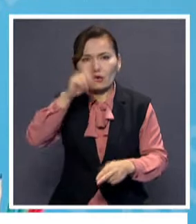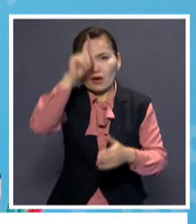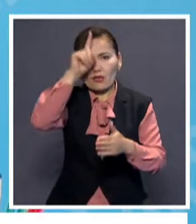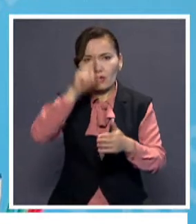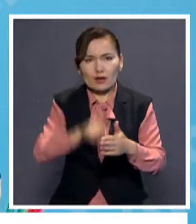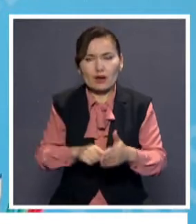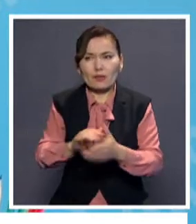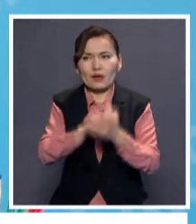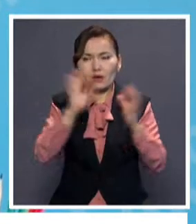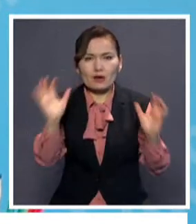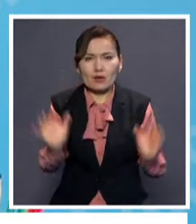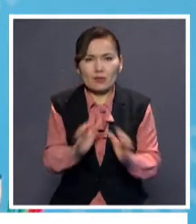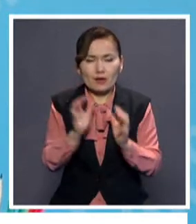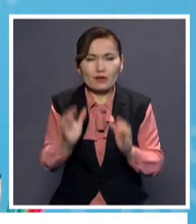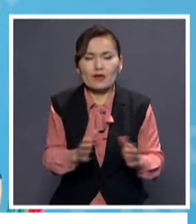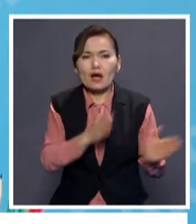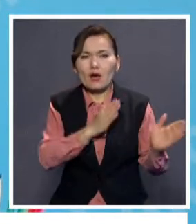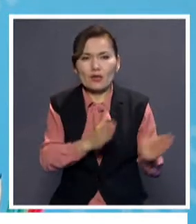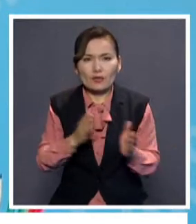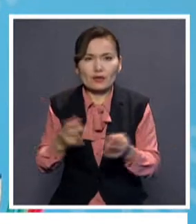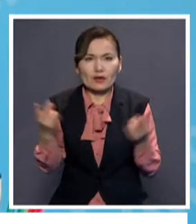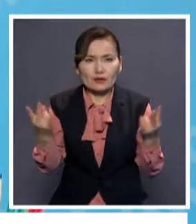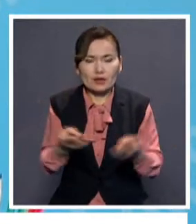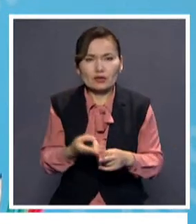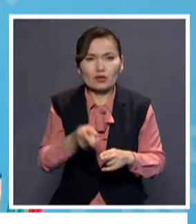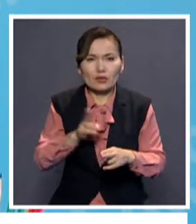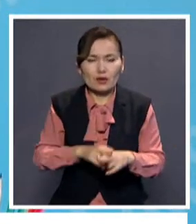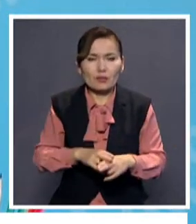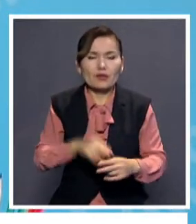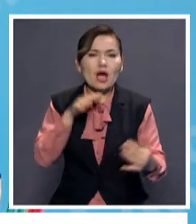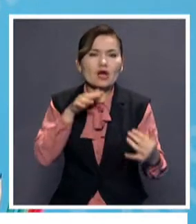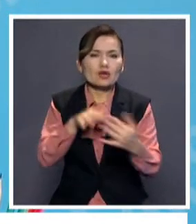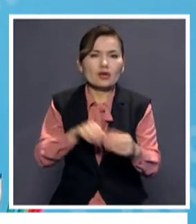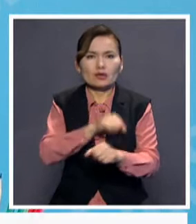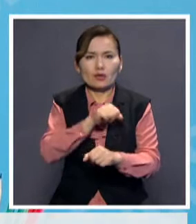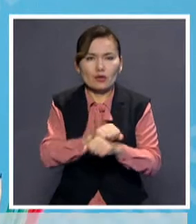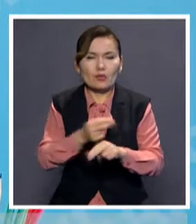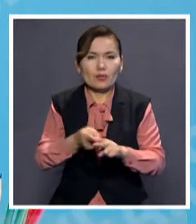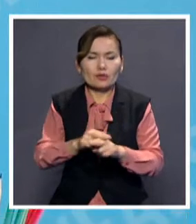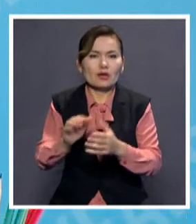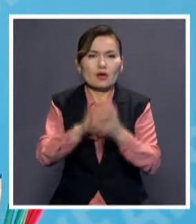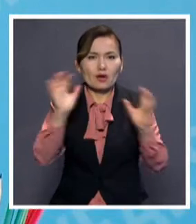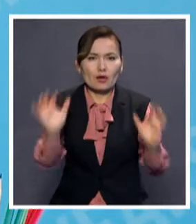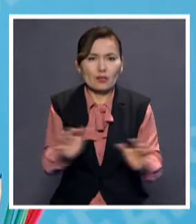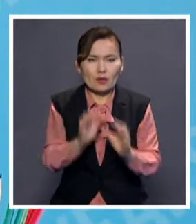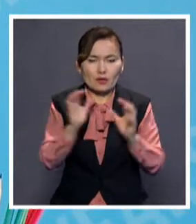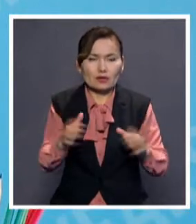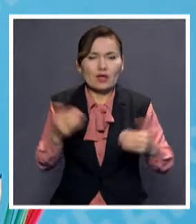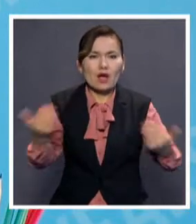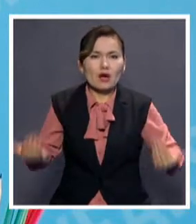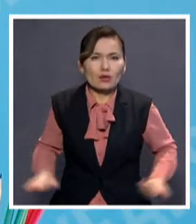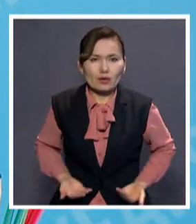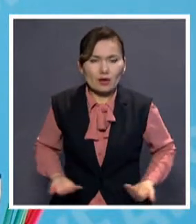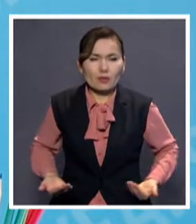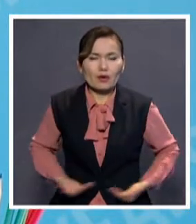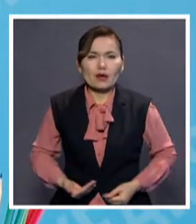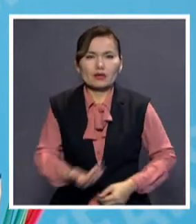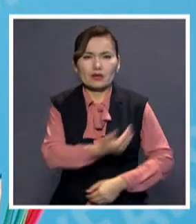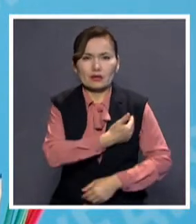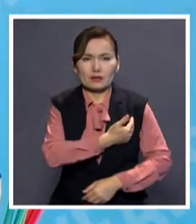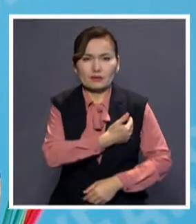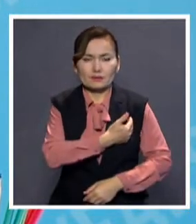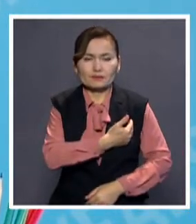қалқан еткен теріс әрекеттер нәтижесінде шиеленістер мен ашық қақтығыстардың жаңа ошақтары